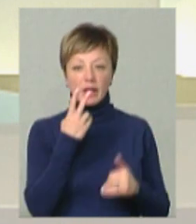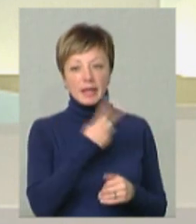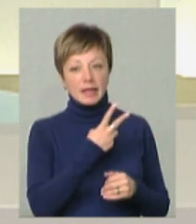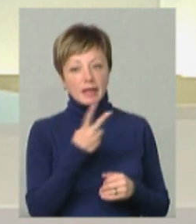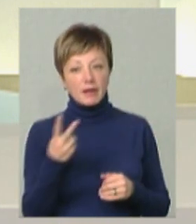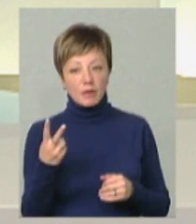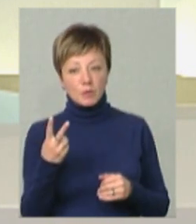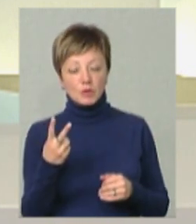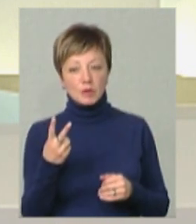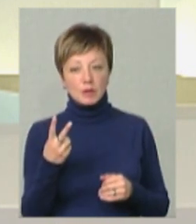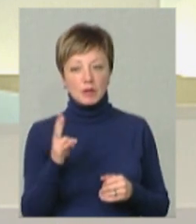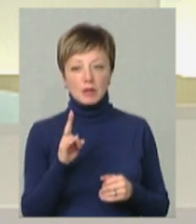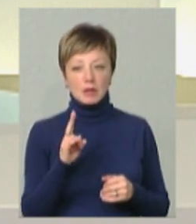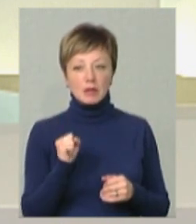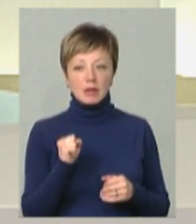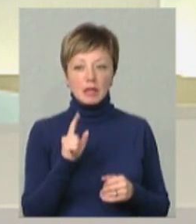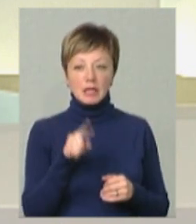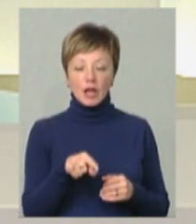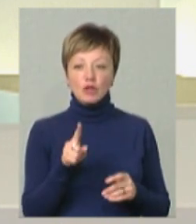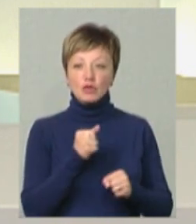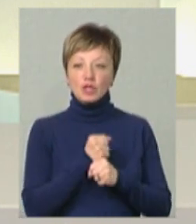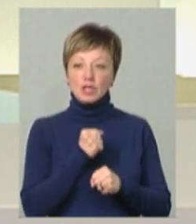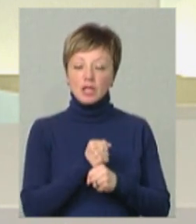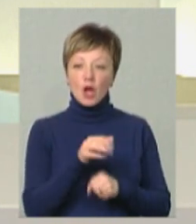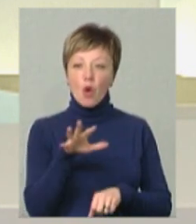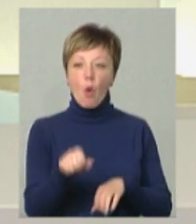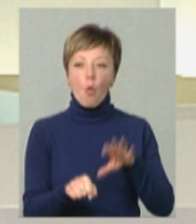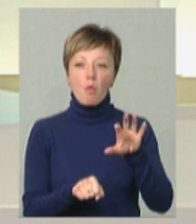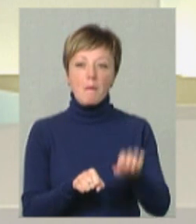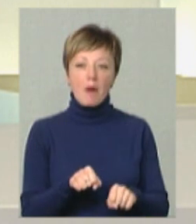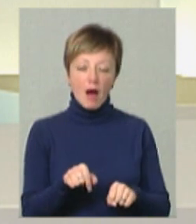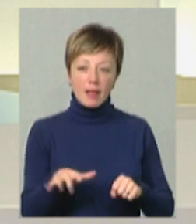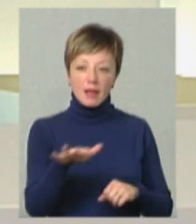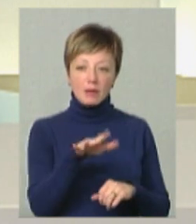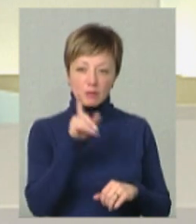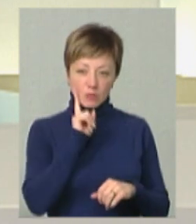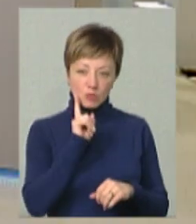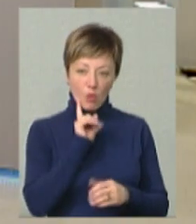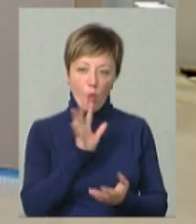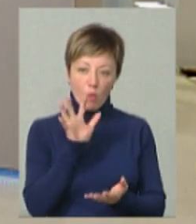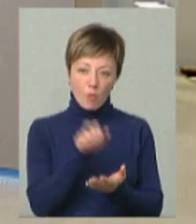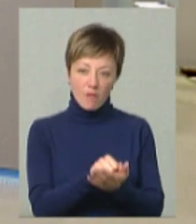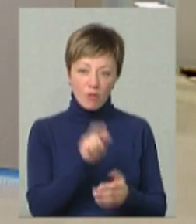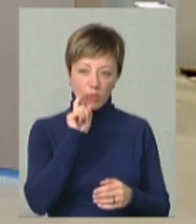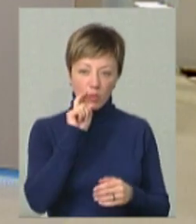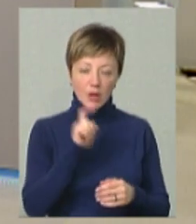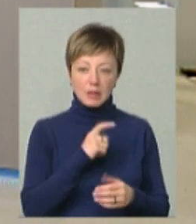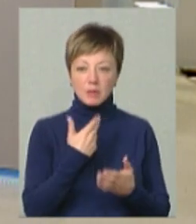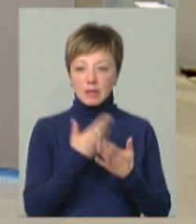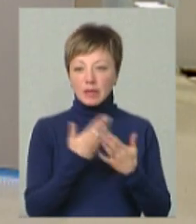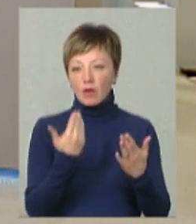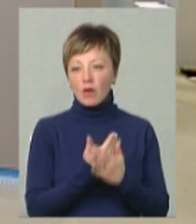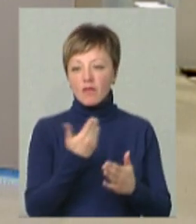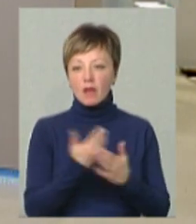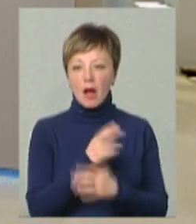дивимося на ті, що чинить окупант на територіях, які він тимчасово окупував України, наприклад, дивимося новини